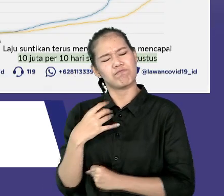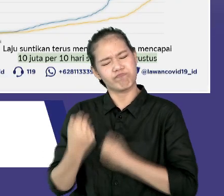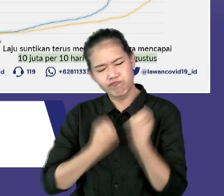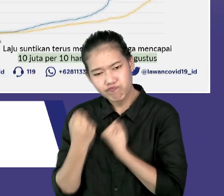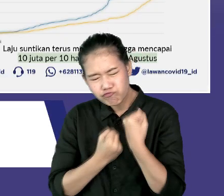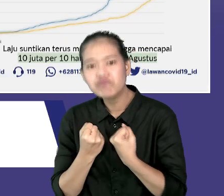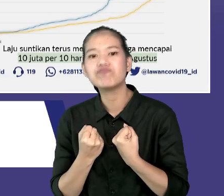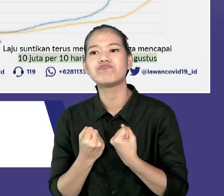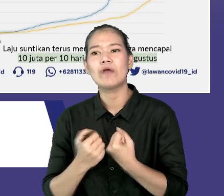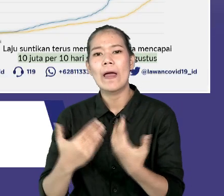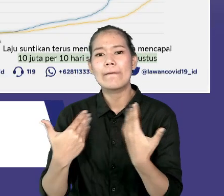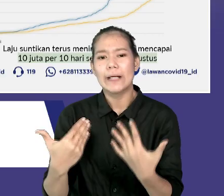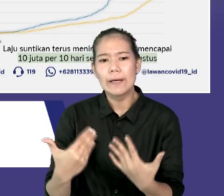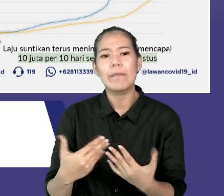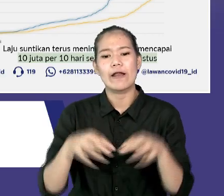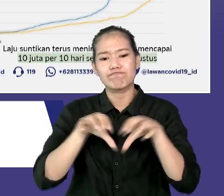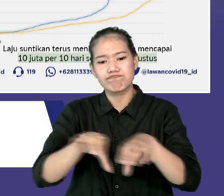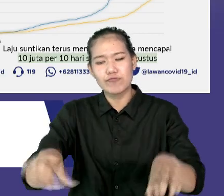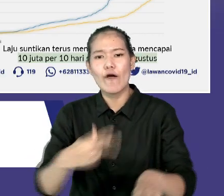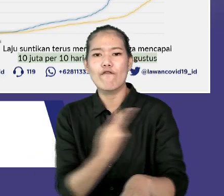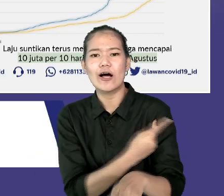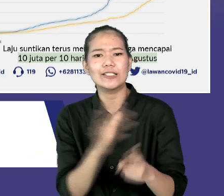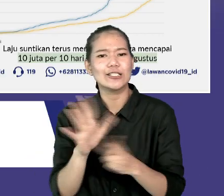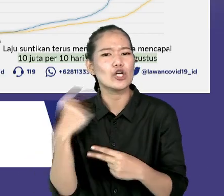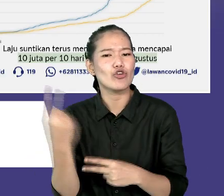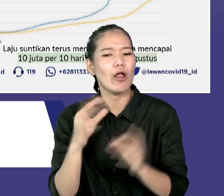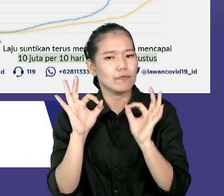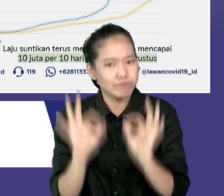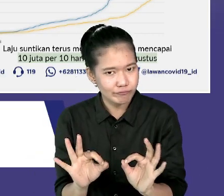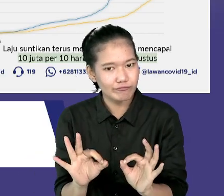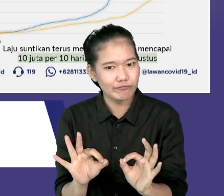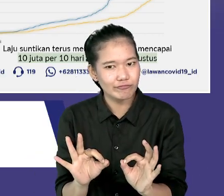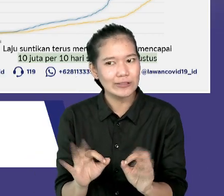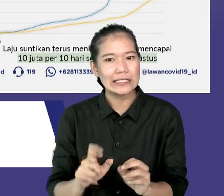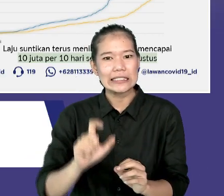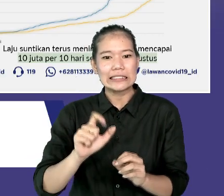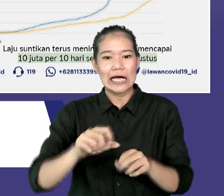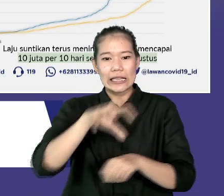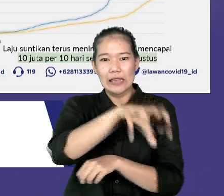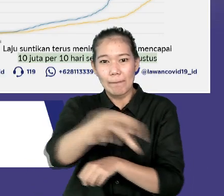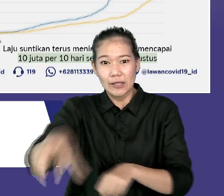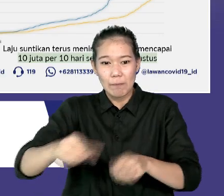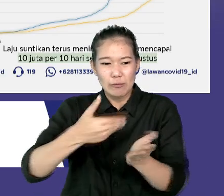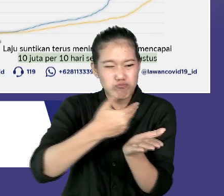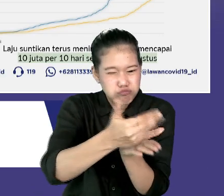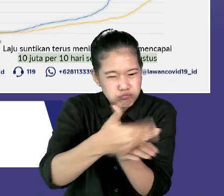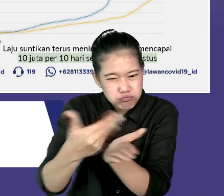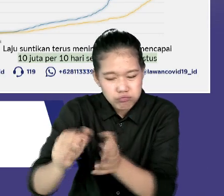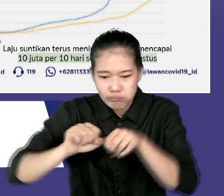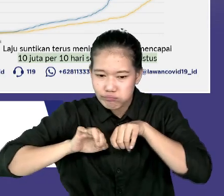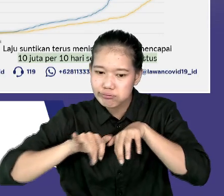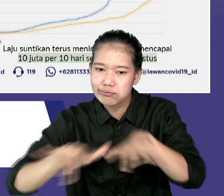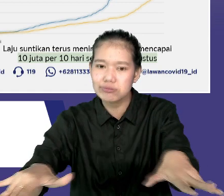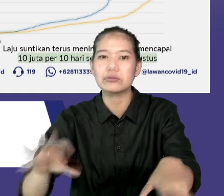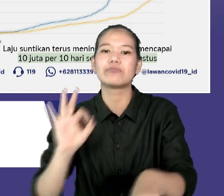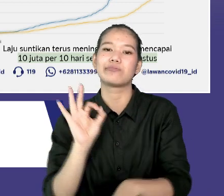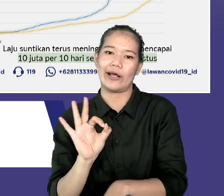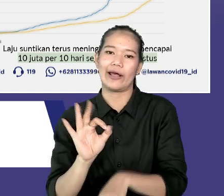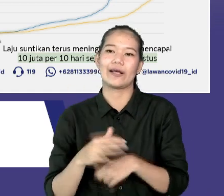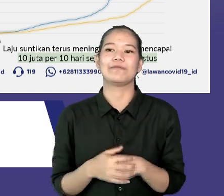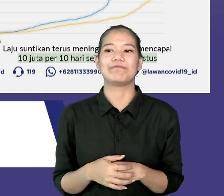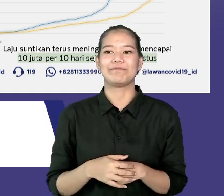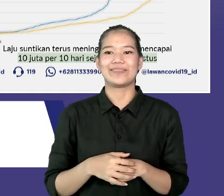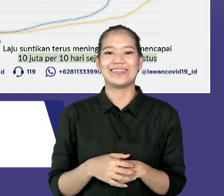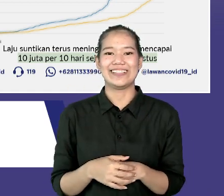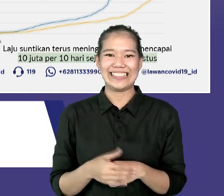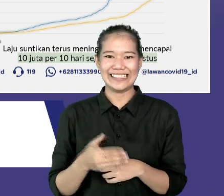mengupayakan tercukupinya stok vaksin nasional dan meningkatkan cakupan distribusi vaksin yang merata. Seperti